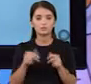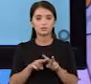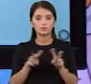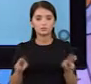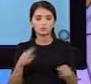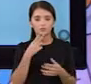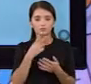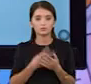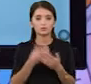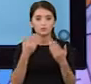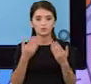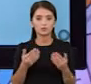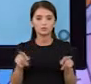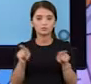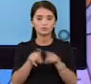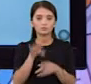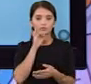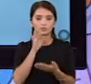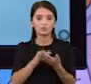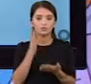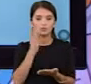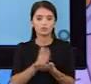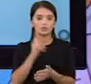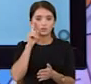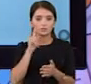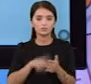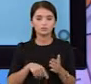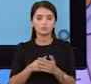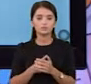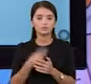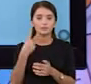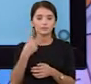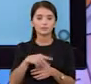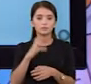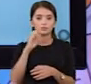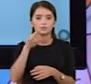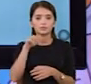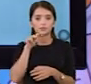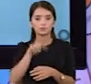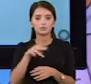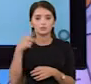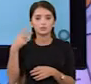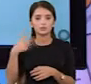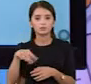solishtiring. Sizda ham shu javob borligiga ishonaman. 20 desimetr va